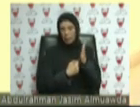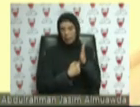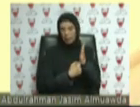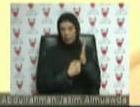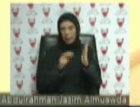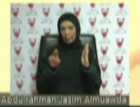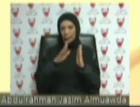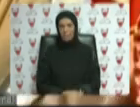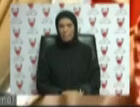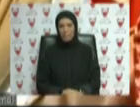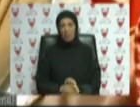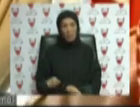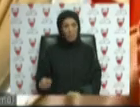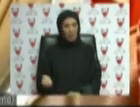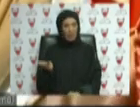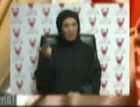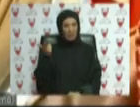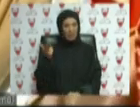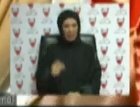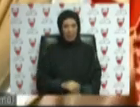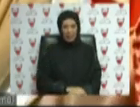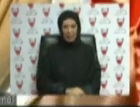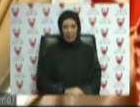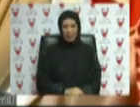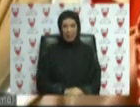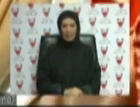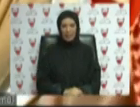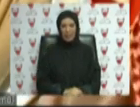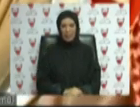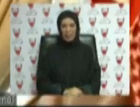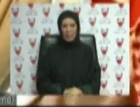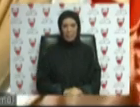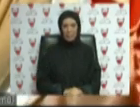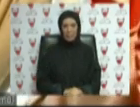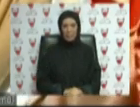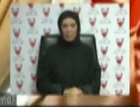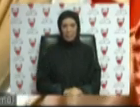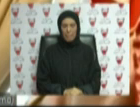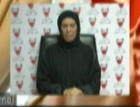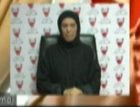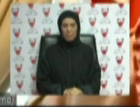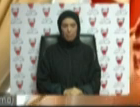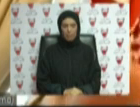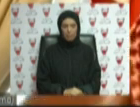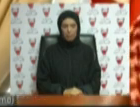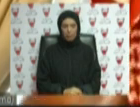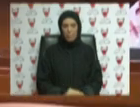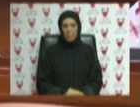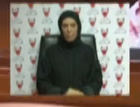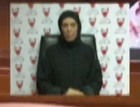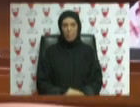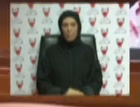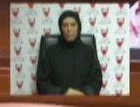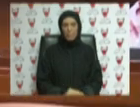ما، فإمكانية نقل العدوى أو كذا، فمما يتعذر معه الحضور الفعلي في الجلسات.